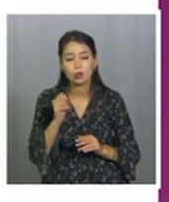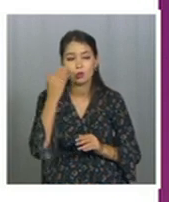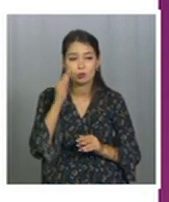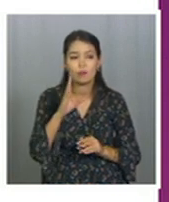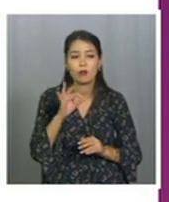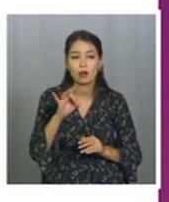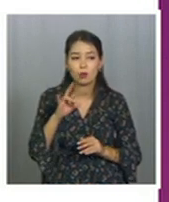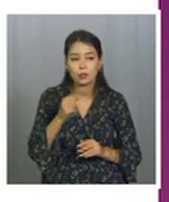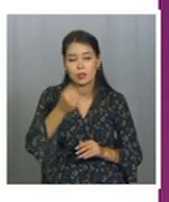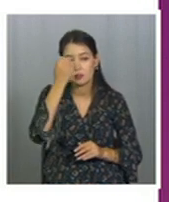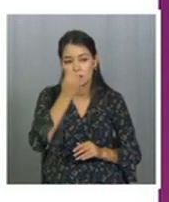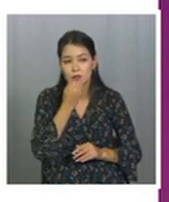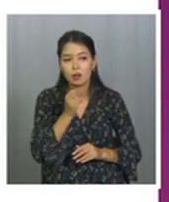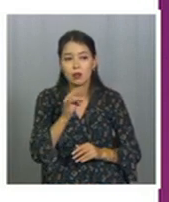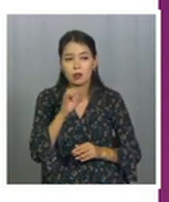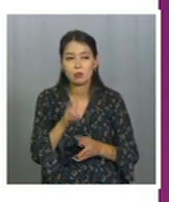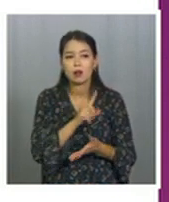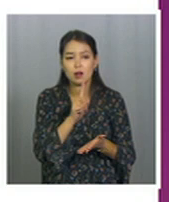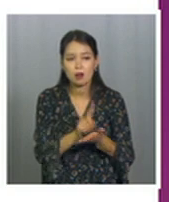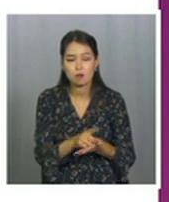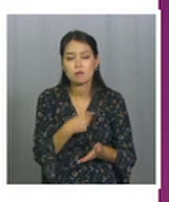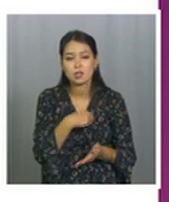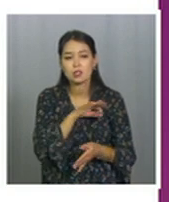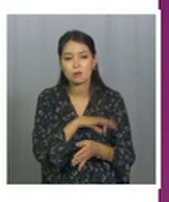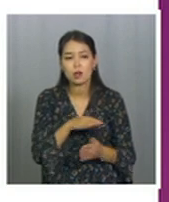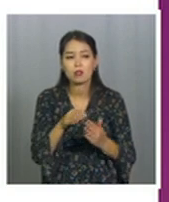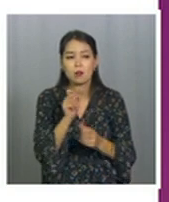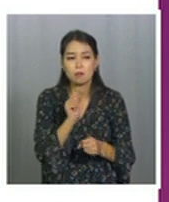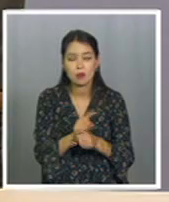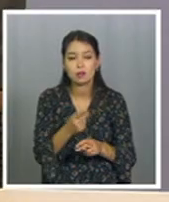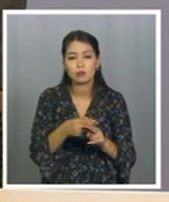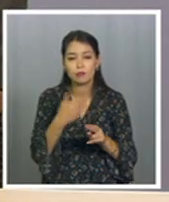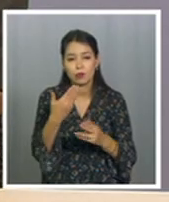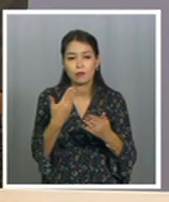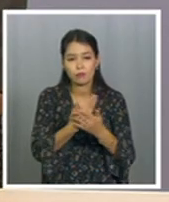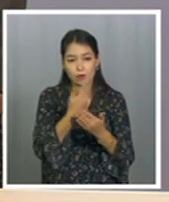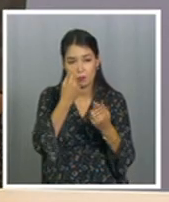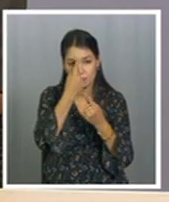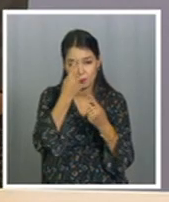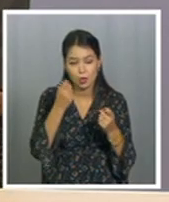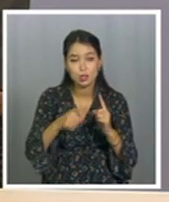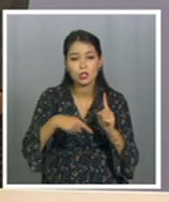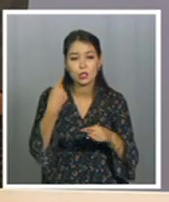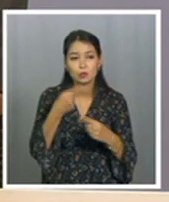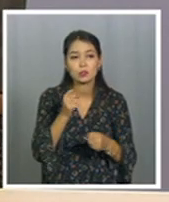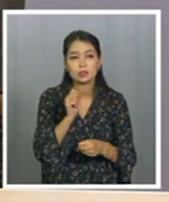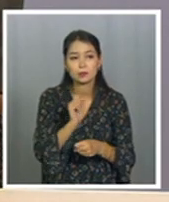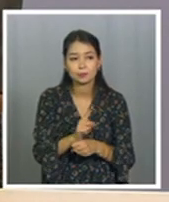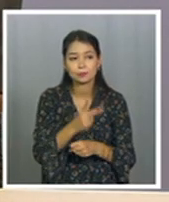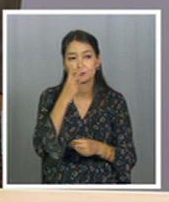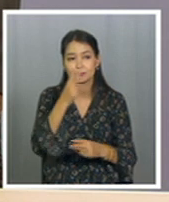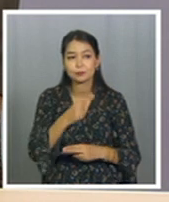Арман. Обязательно использую в домашней работе твою информацию. Следующее задание.